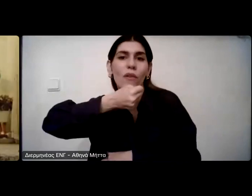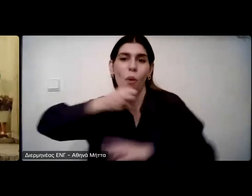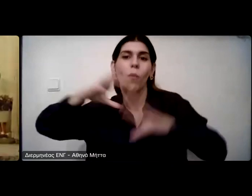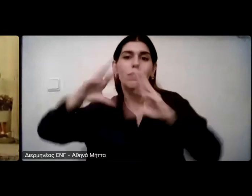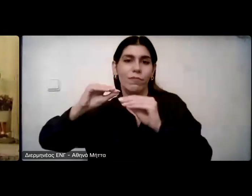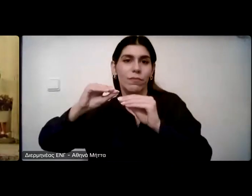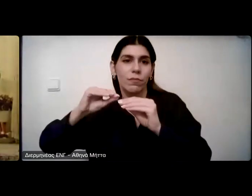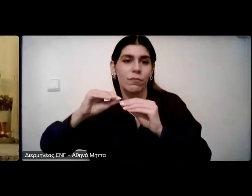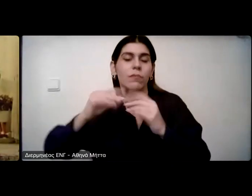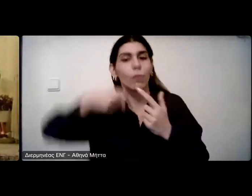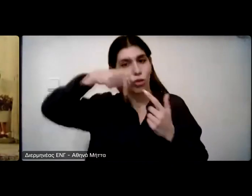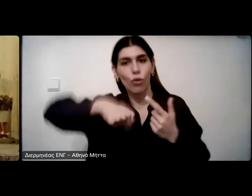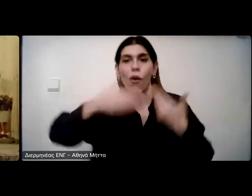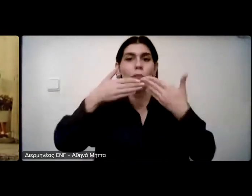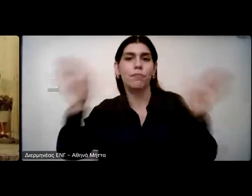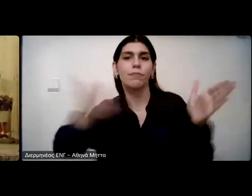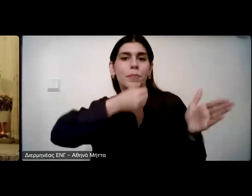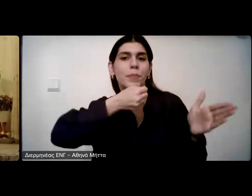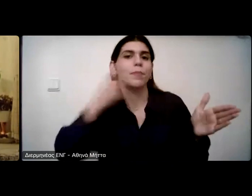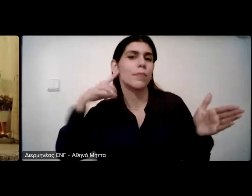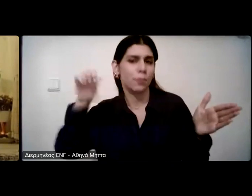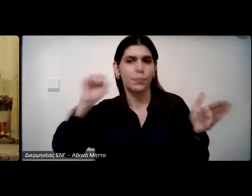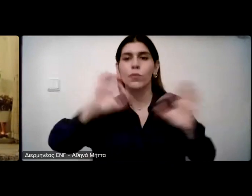άνοιξα. Λοιπόν.